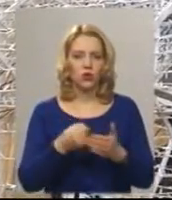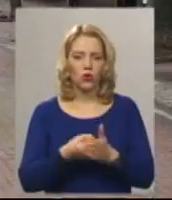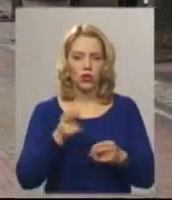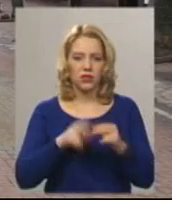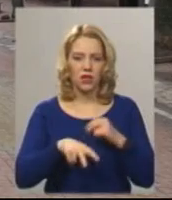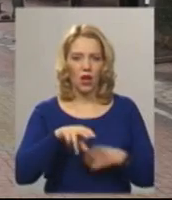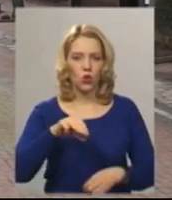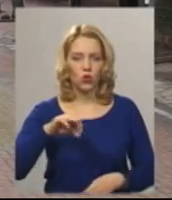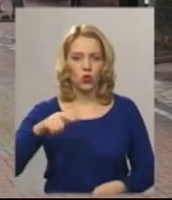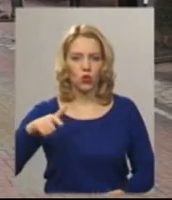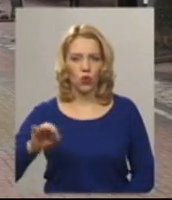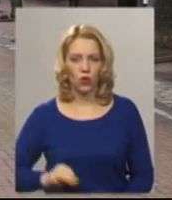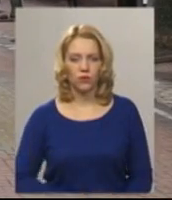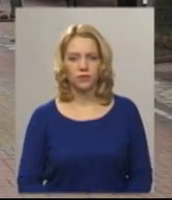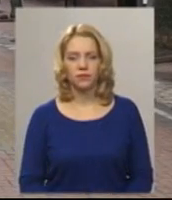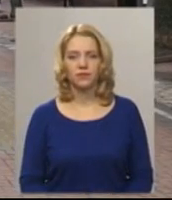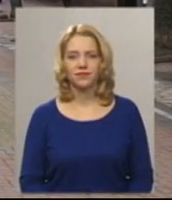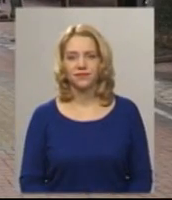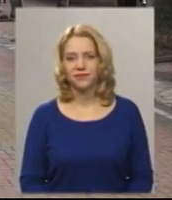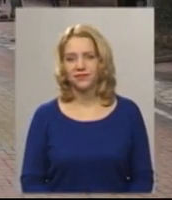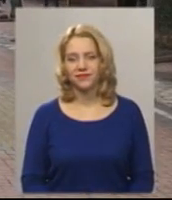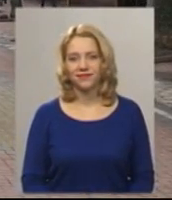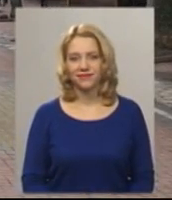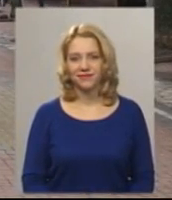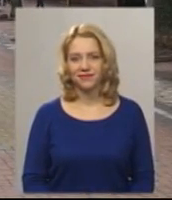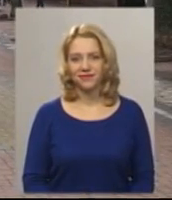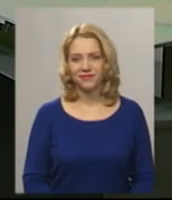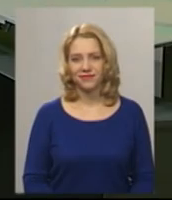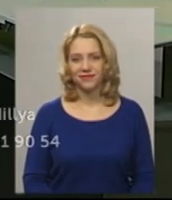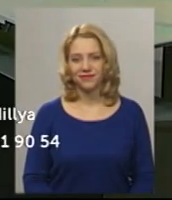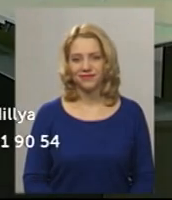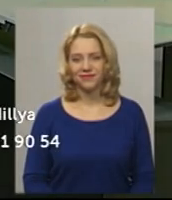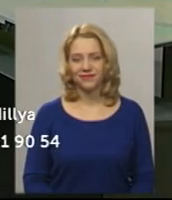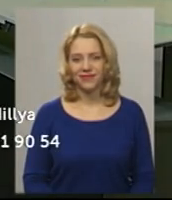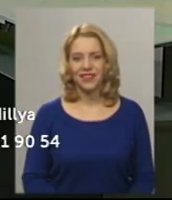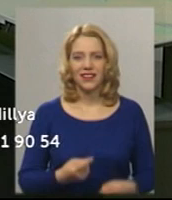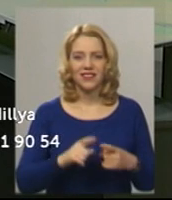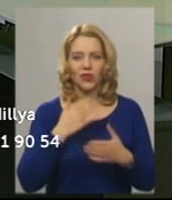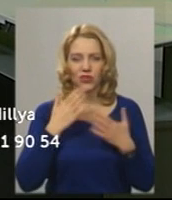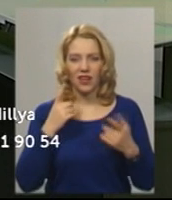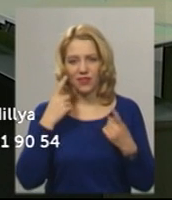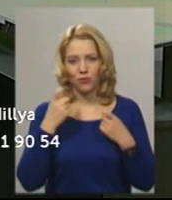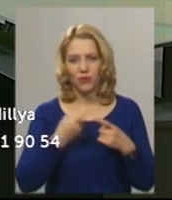Тетюха, Олександр Горішевський. Новини на Суспільному. Хмельницький. Це остання